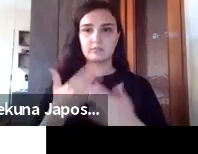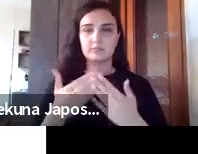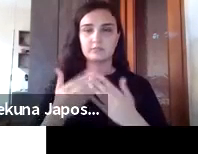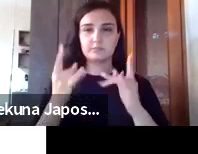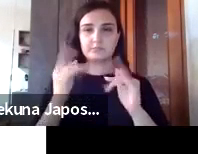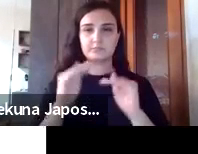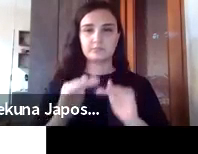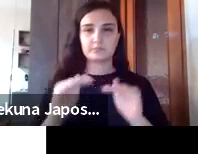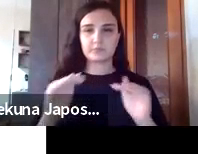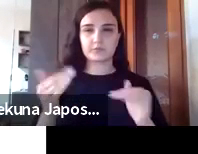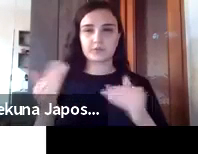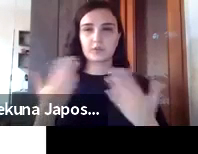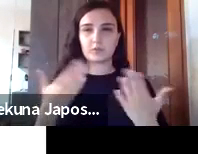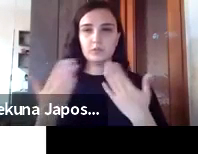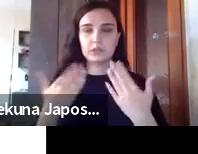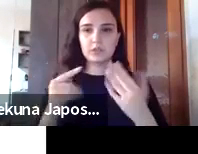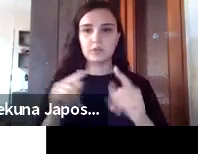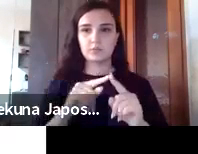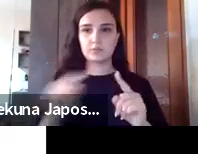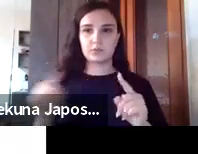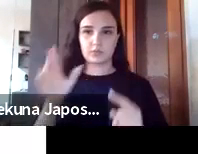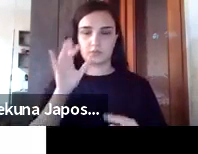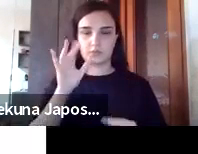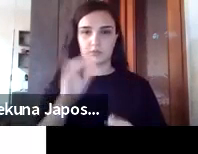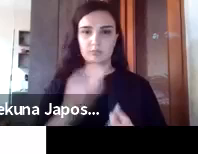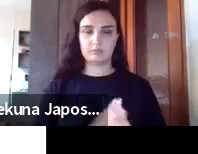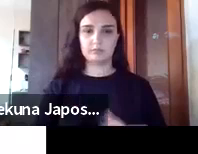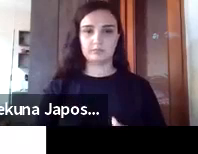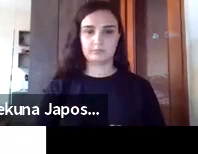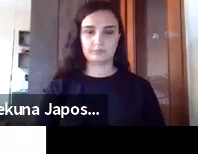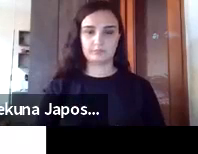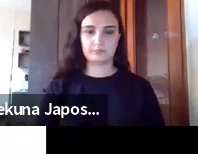ბავშვთან ურთიერთობის მხრივ.